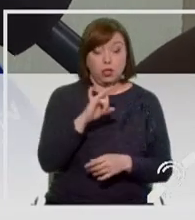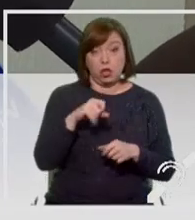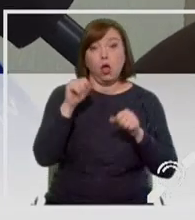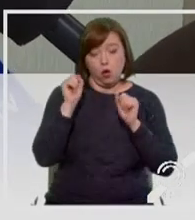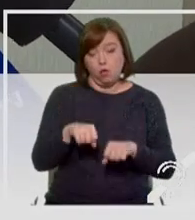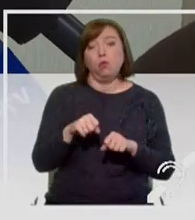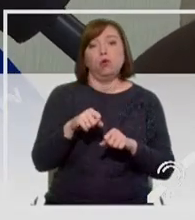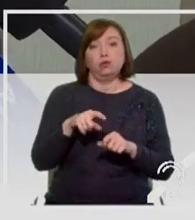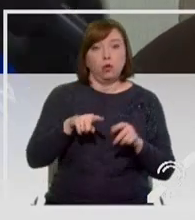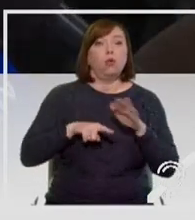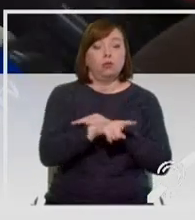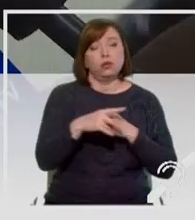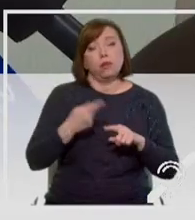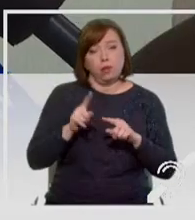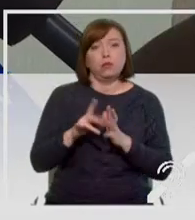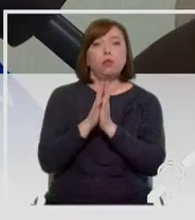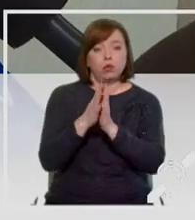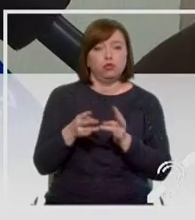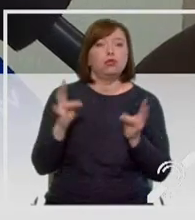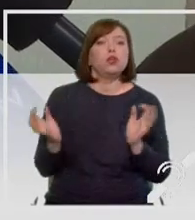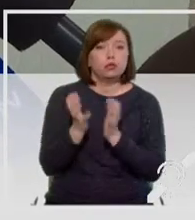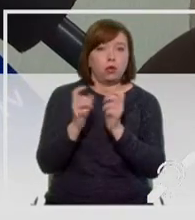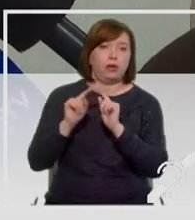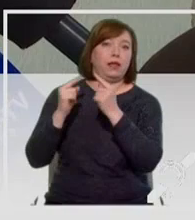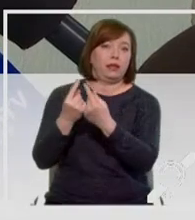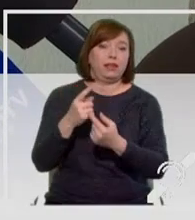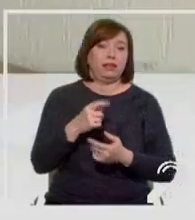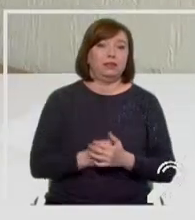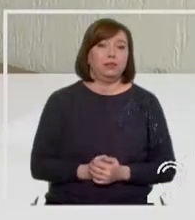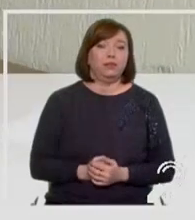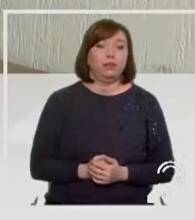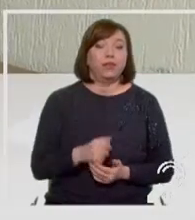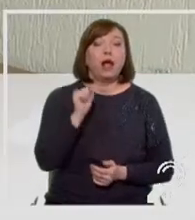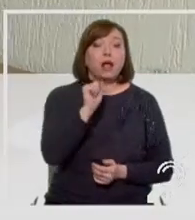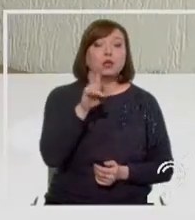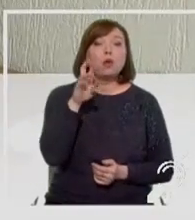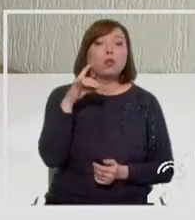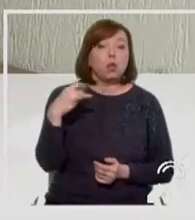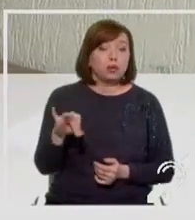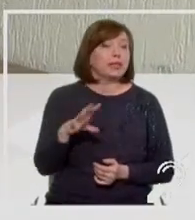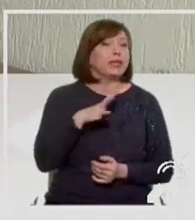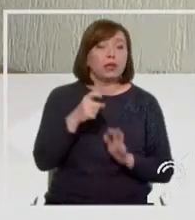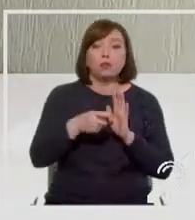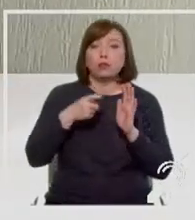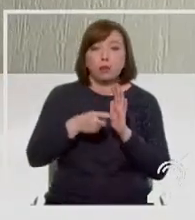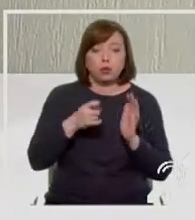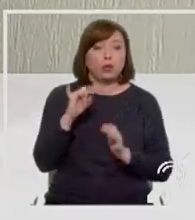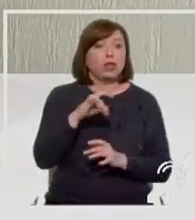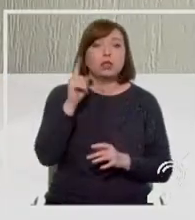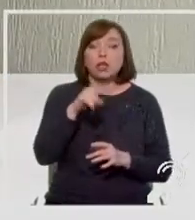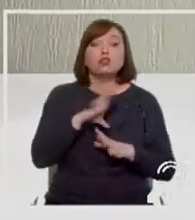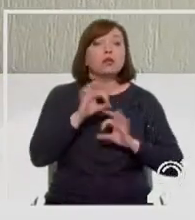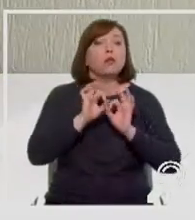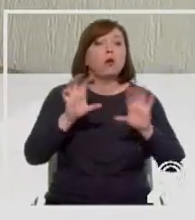fi menținut în continuare mandatul de arestare care a fost eliberat la 1 aprilie 2022. Anatolie Blonski nu a fost audiat și nici nu le-a